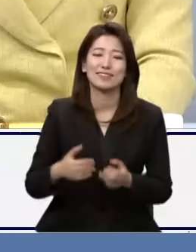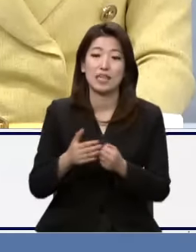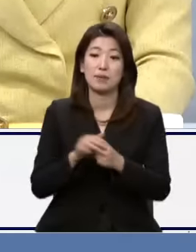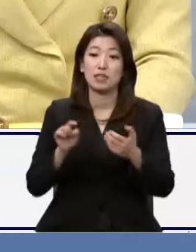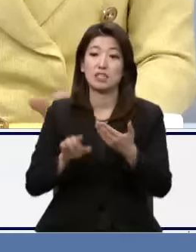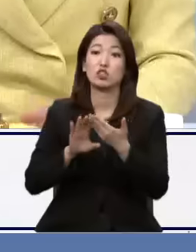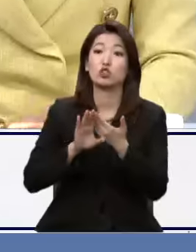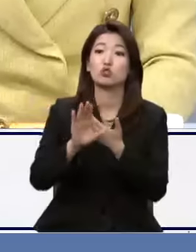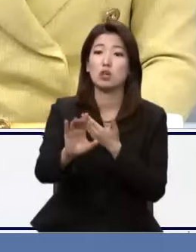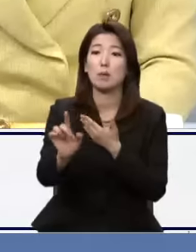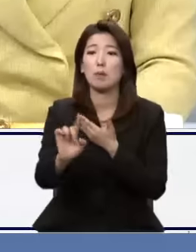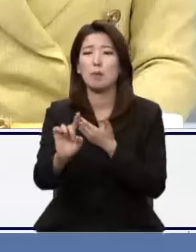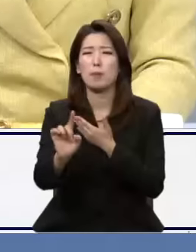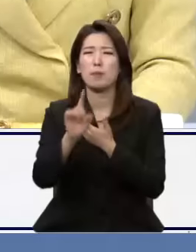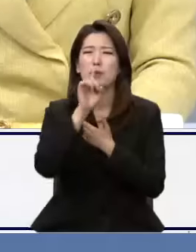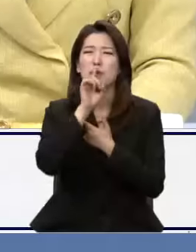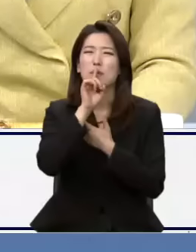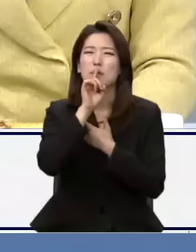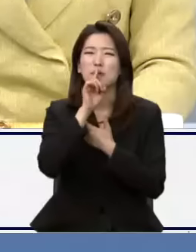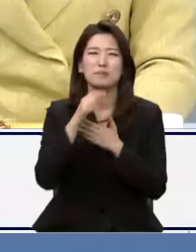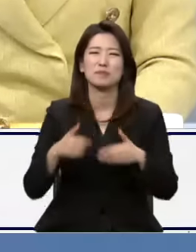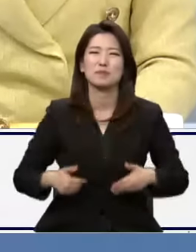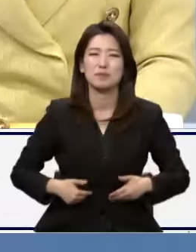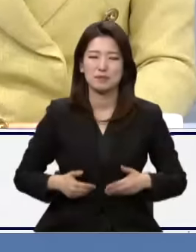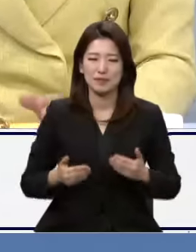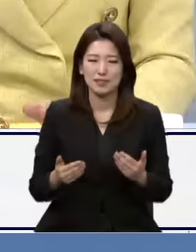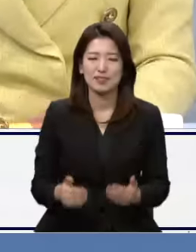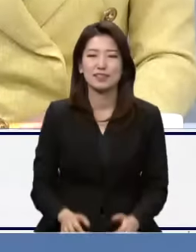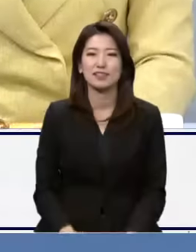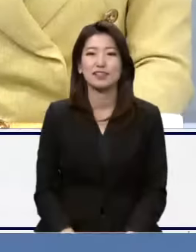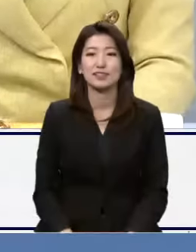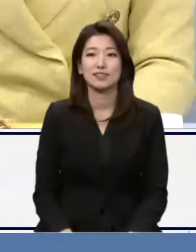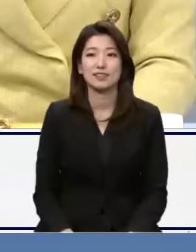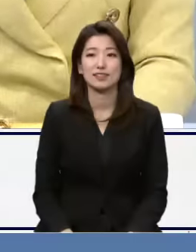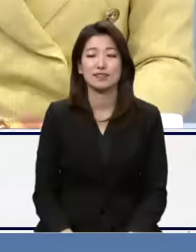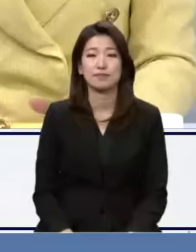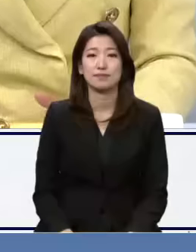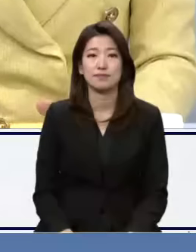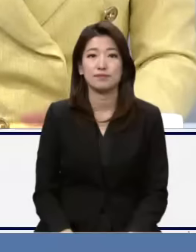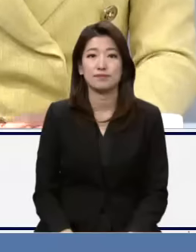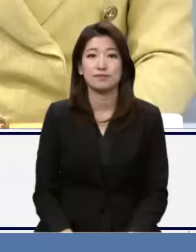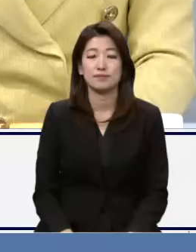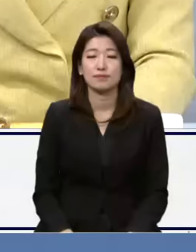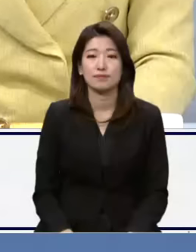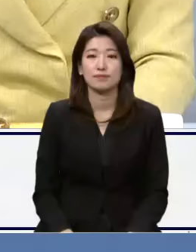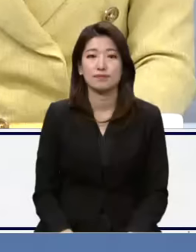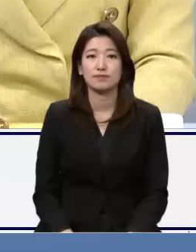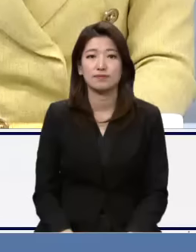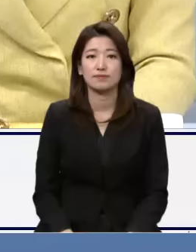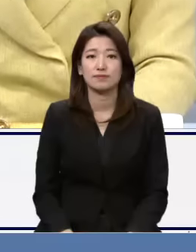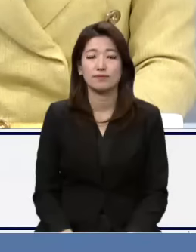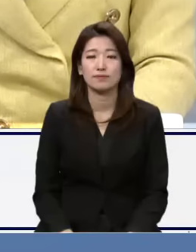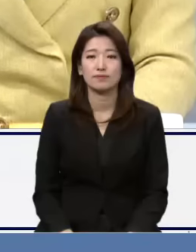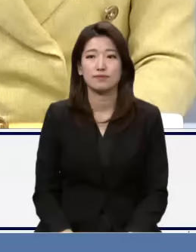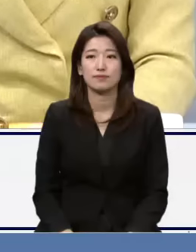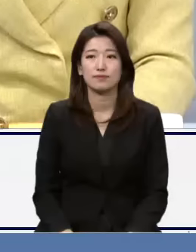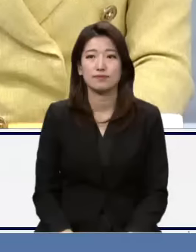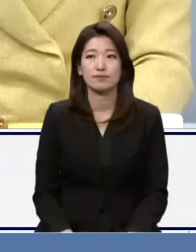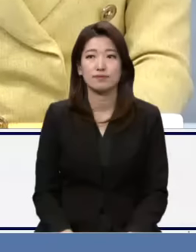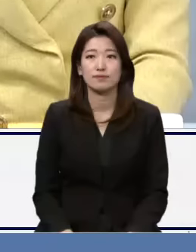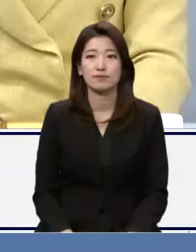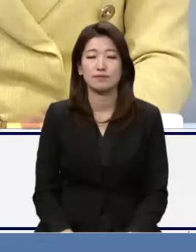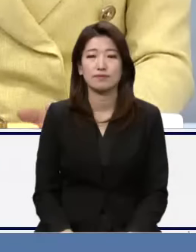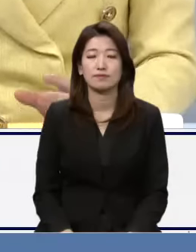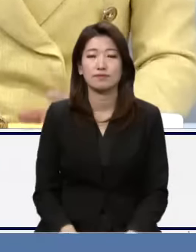건 좀 너무 앞서가는 이야기라는 생각은 드는데요 일단 가장 중요한 것은 또 계속 이제 뭐 보도를 통해서도 지적이 되고 있지만 일단